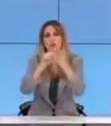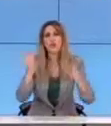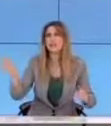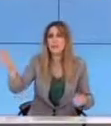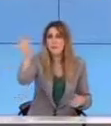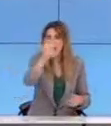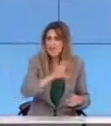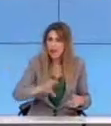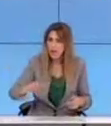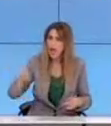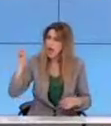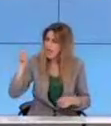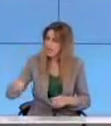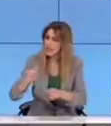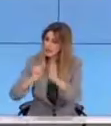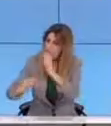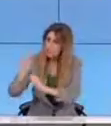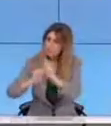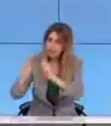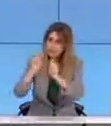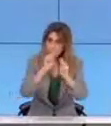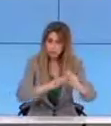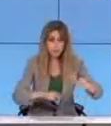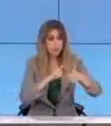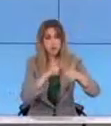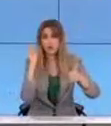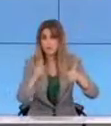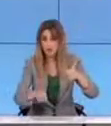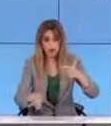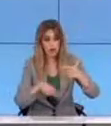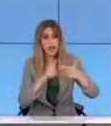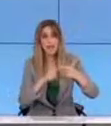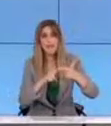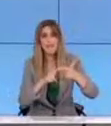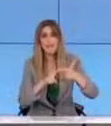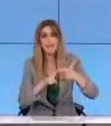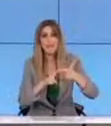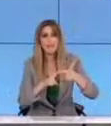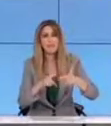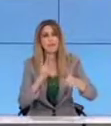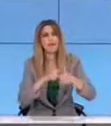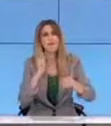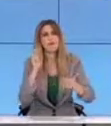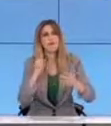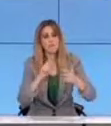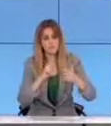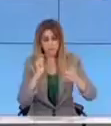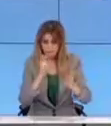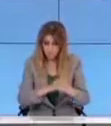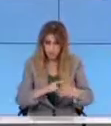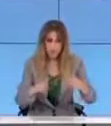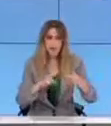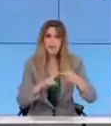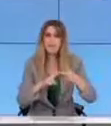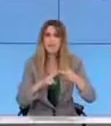Αν ο δεύτερος τομέας λοιπόν είναι, ο πρώτος είναι η φορολογία, ο δεύτερος οι υποδομές, φορολογία, ανταγωνιστικότητα, υποδομές, ο τρίτος τομέας,